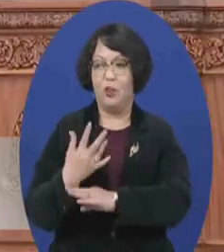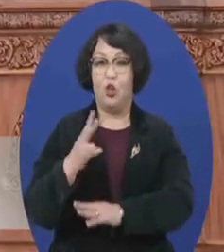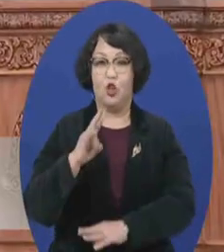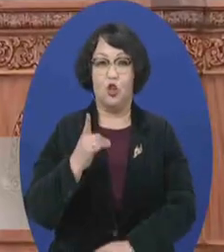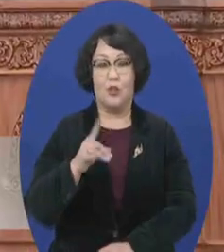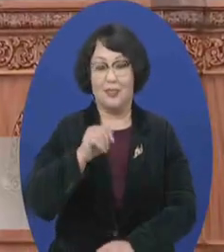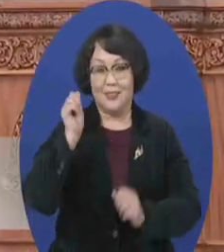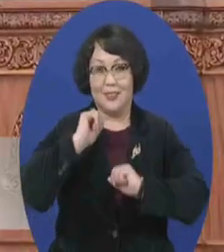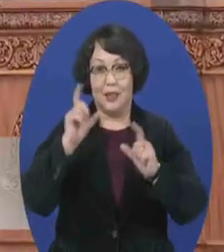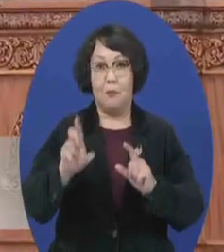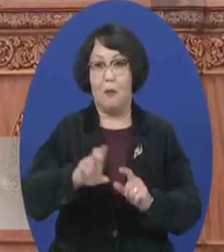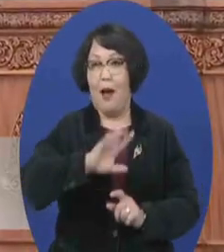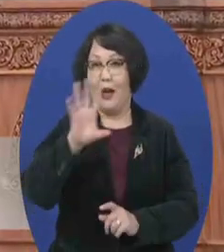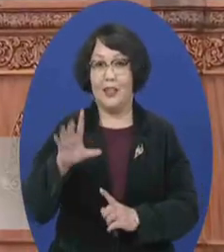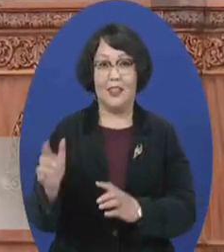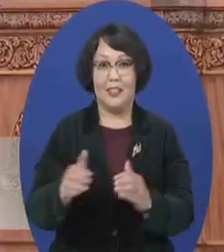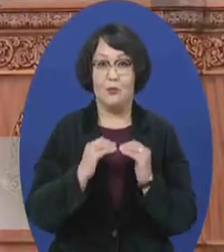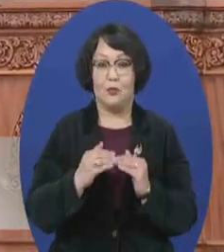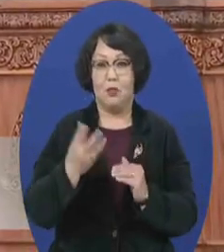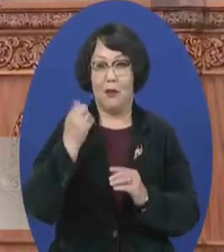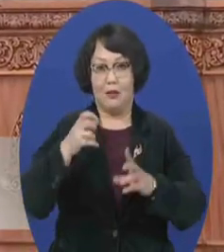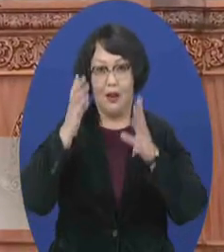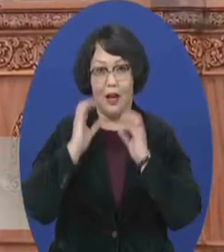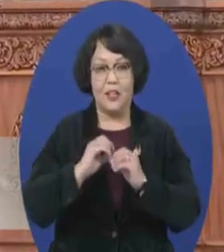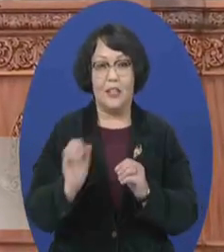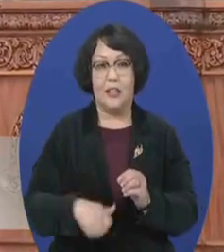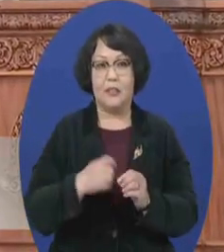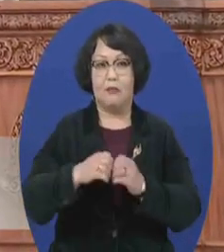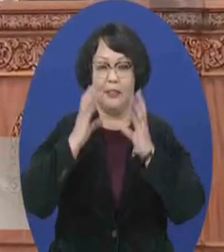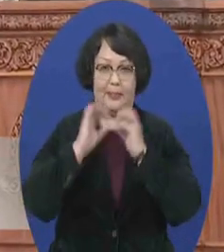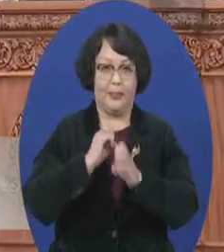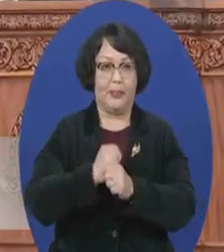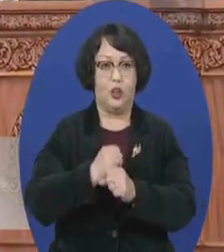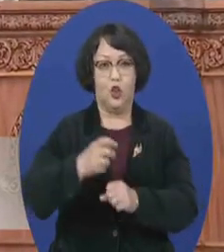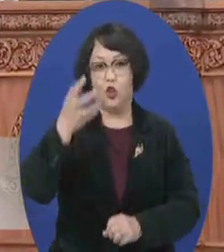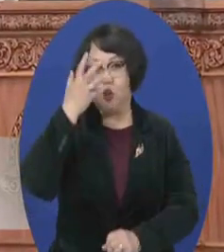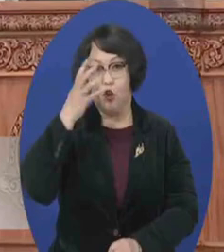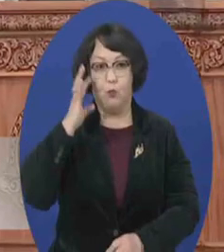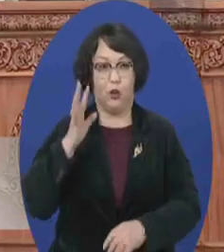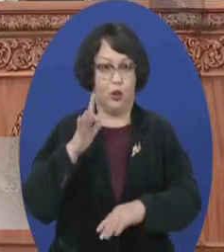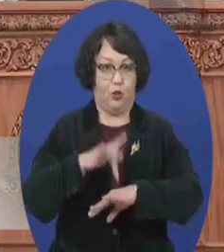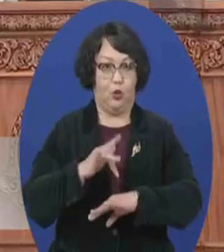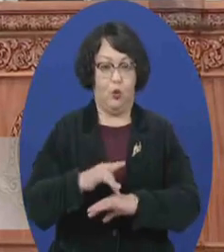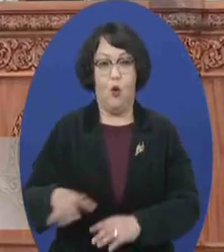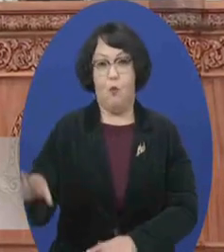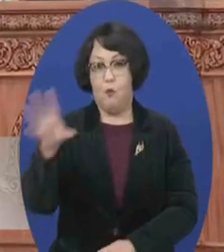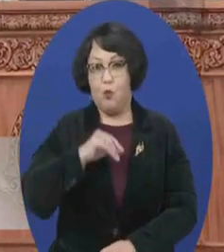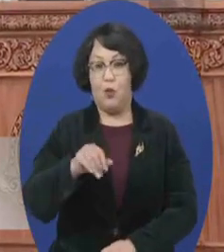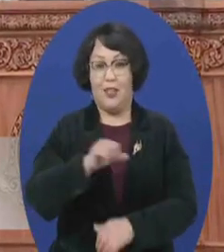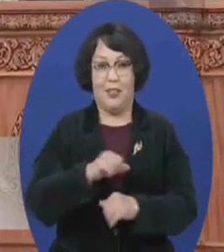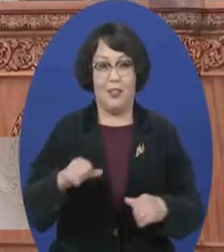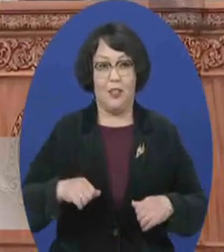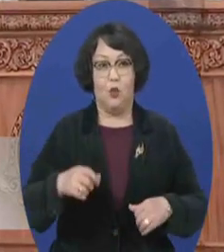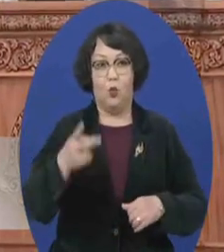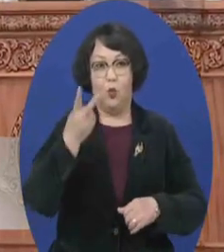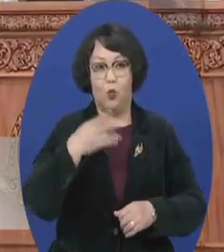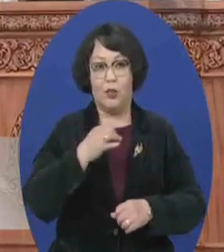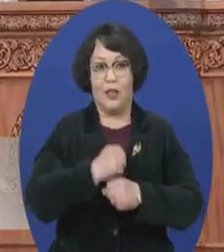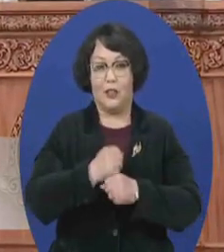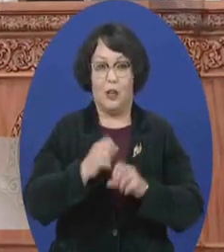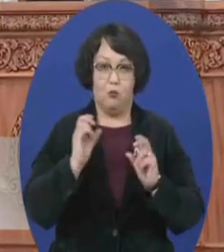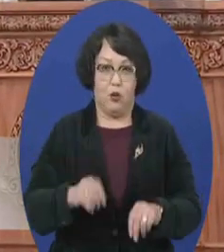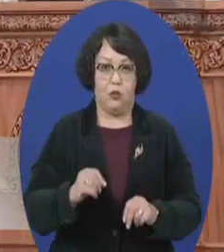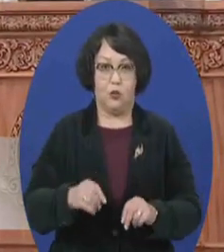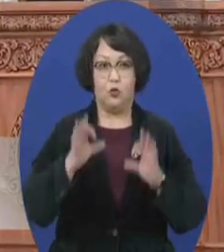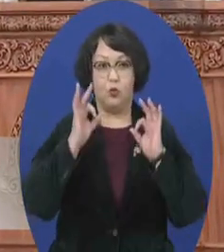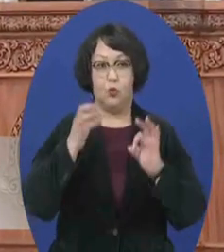экосистемийн тэнцвэрт байдлыг хадгалах талаар өтөх санаачлаг гарган төрийн бодлогын цөм, түмэн болны үйл хэрэг болох нь зүйтэй